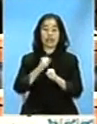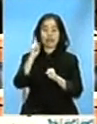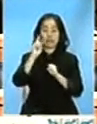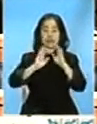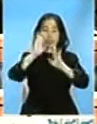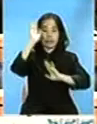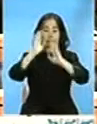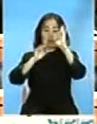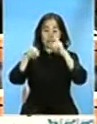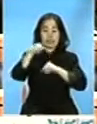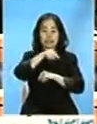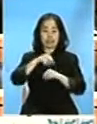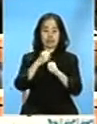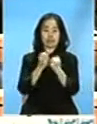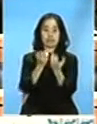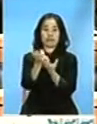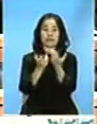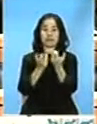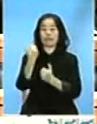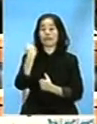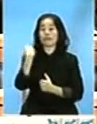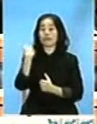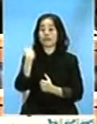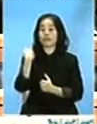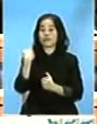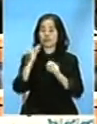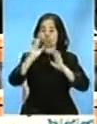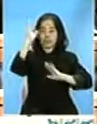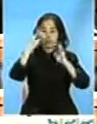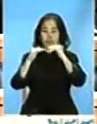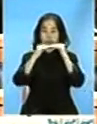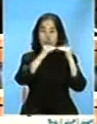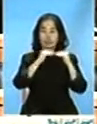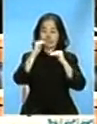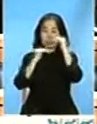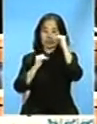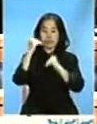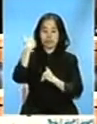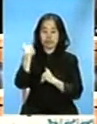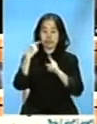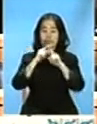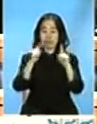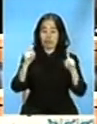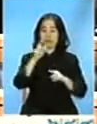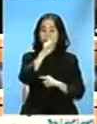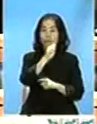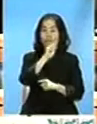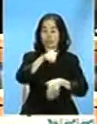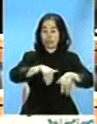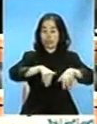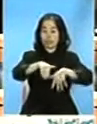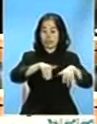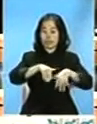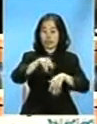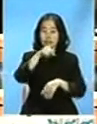ยซีด้วยซ้ำไปนอกจากนั้นแล้วนะครับองค์การบริหารส่วนท้องถิ่นในการเน้นหน้านี้นะ